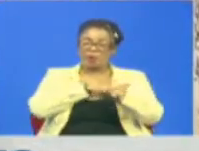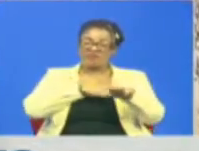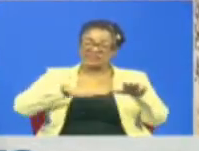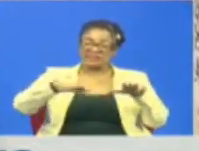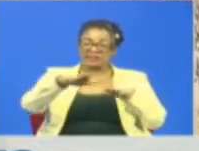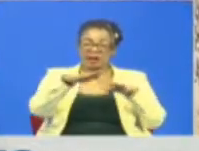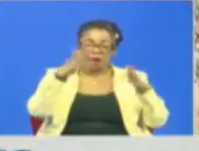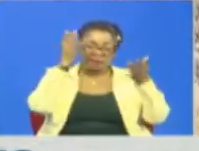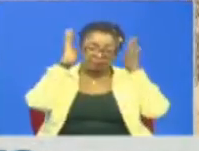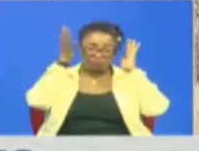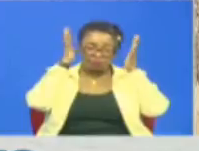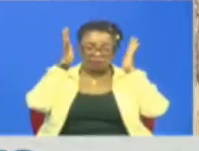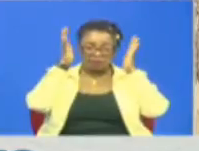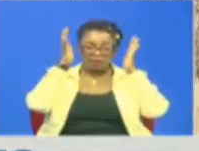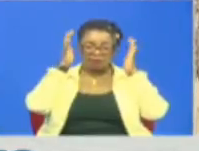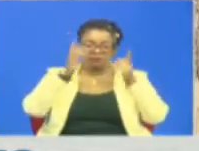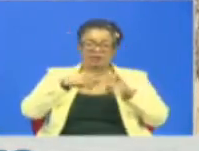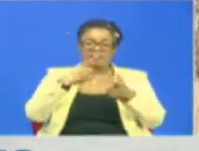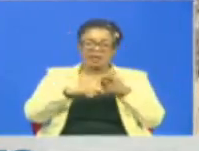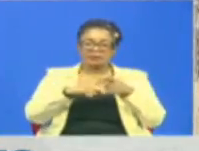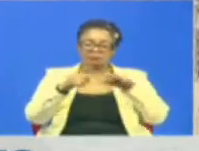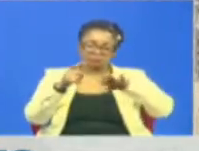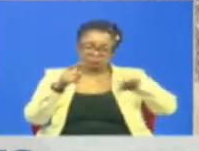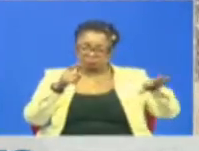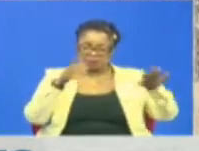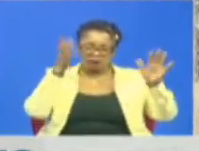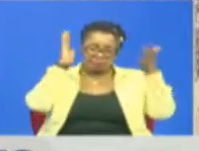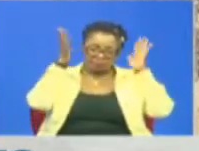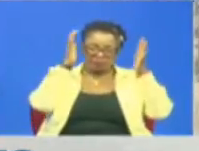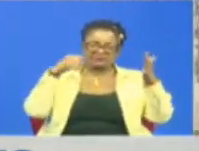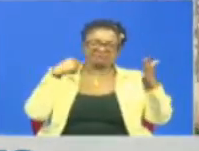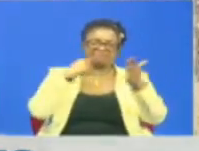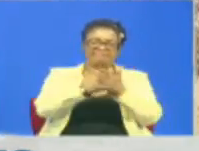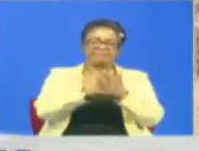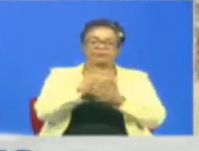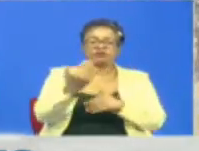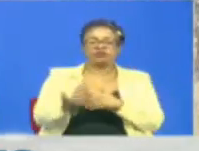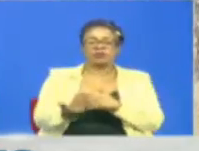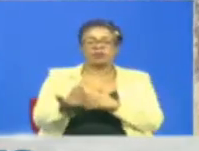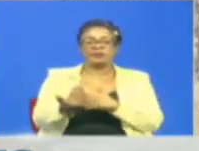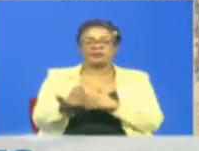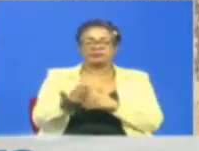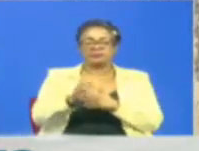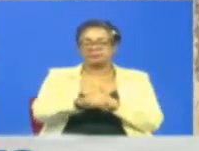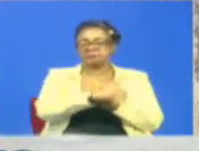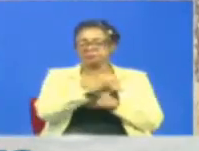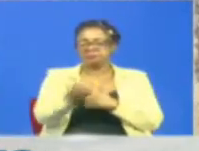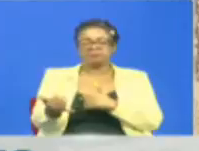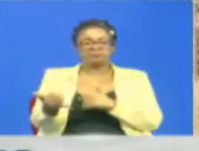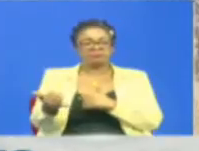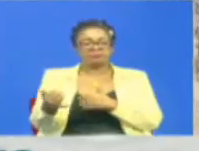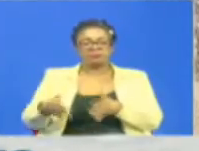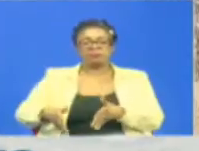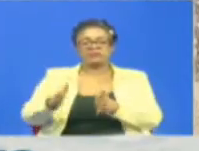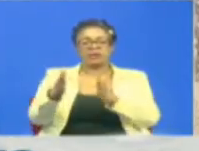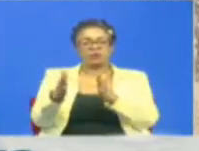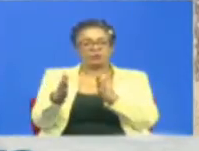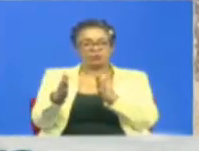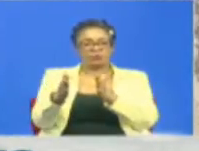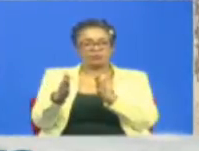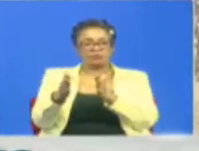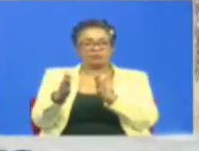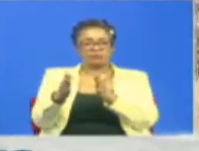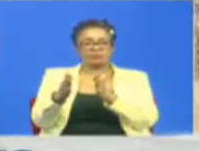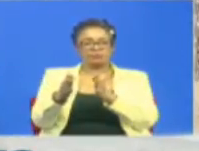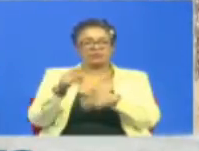punda. Ikaacha punda, ikagonga mtoto. Mtoto waka anguka kwa mtaro. Kumbe